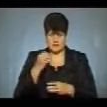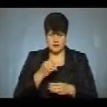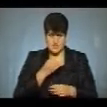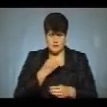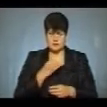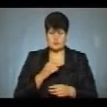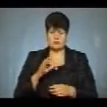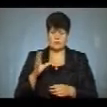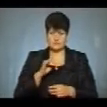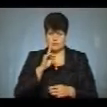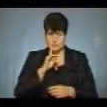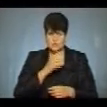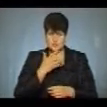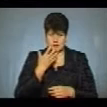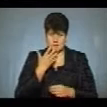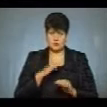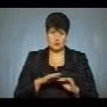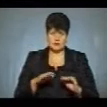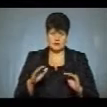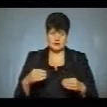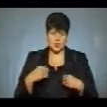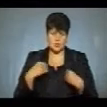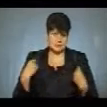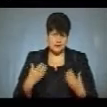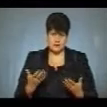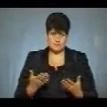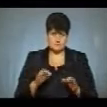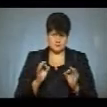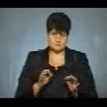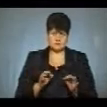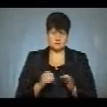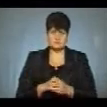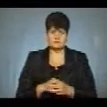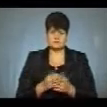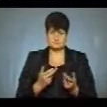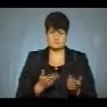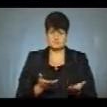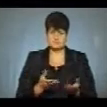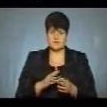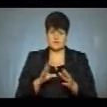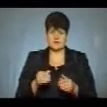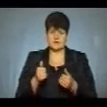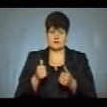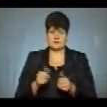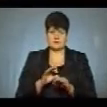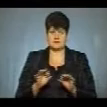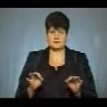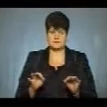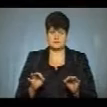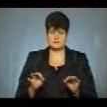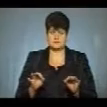що всім комфортно, тепло, дітки роздягнуті. Правда, діти? Так. Так що все добре, все гаразд.